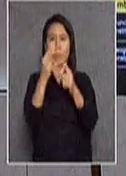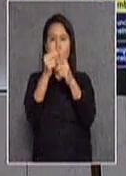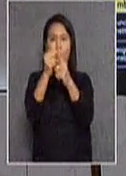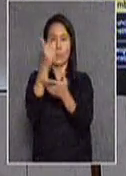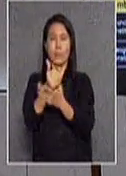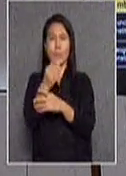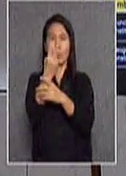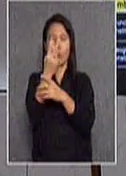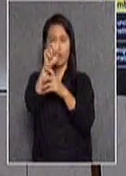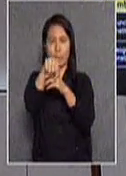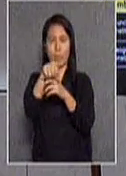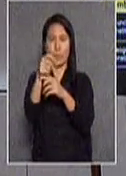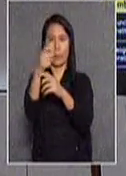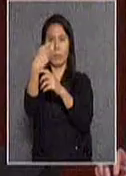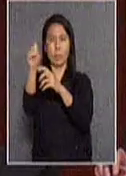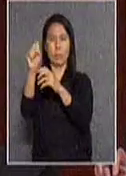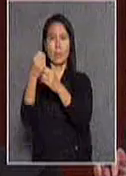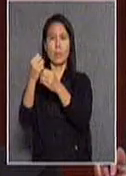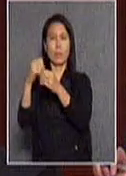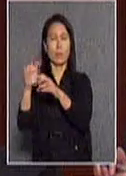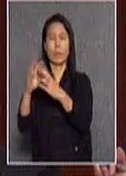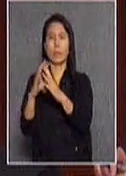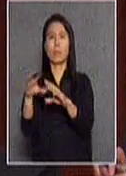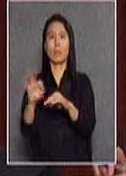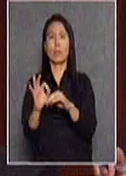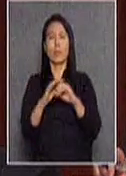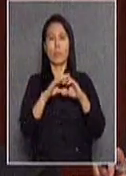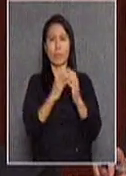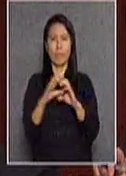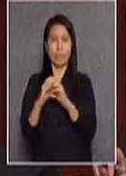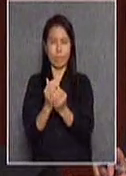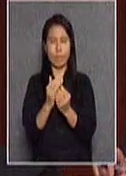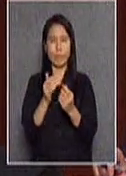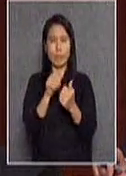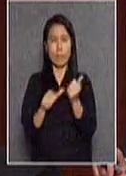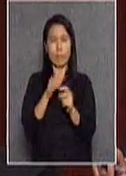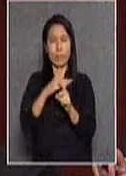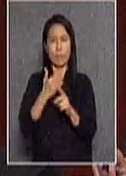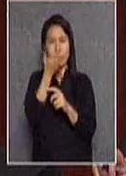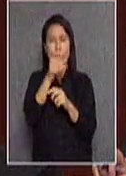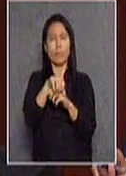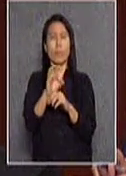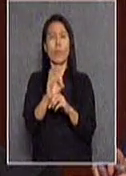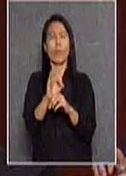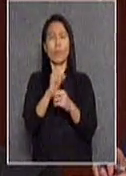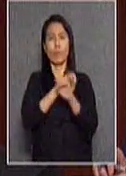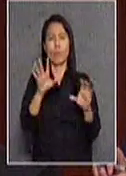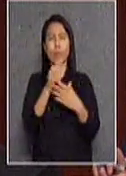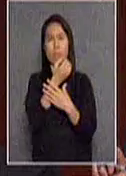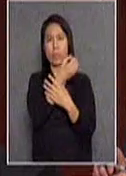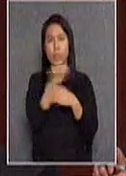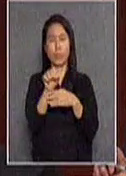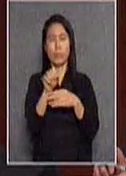席，2位贊成，9位反對，沒有人棄權。議題未獲得兩部分在席委員分別以過半數贊成，我宣布修正案被否